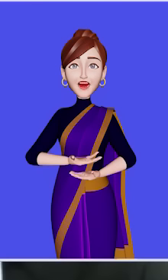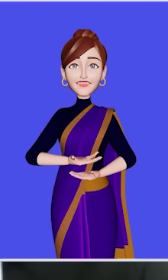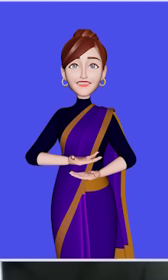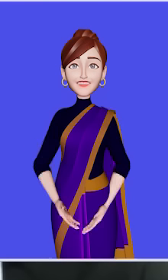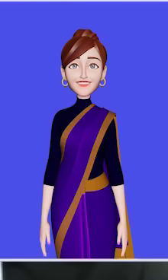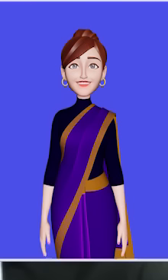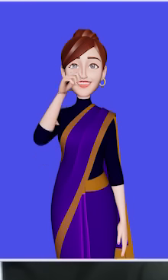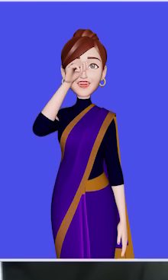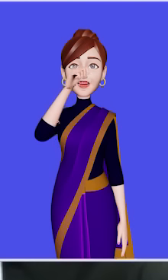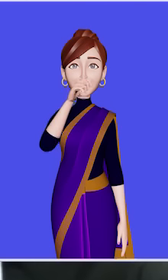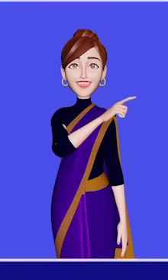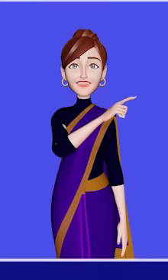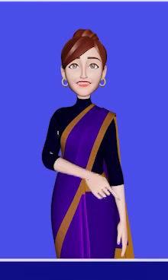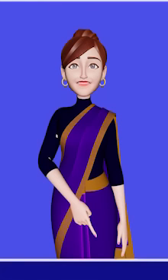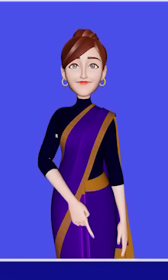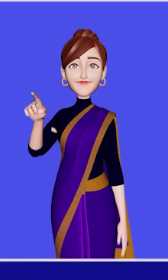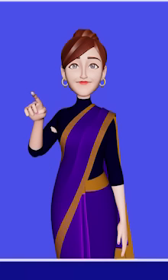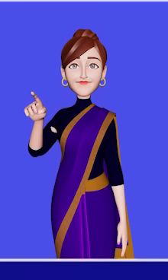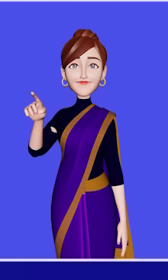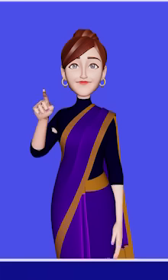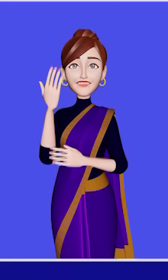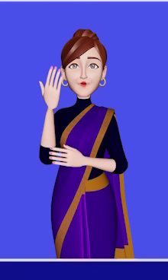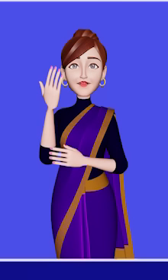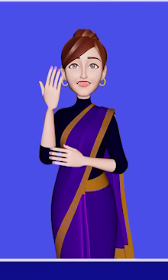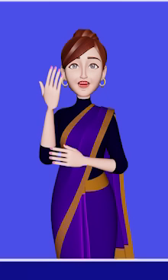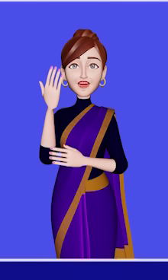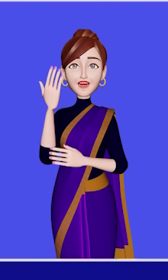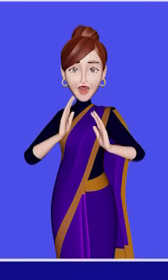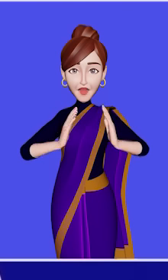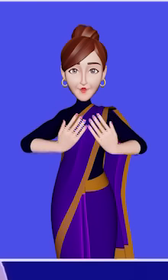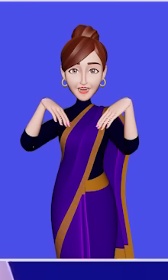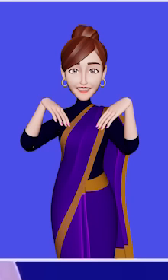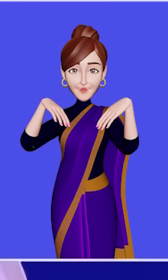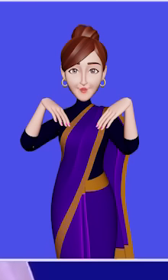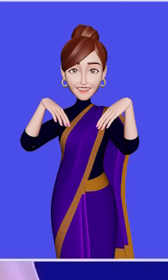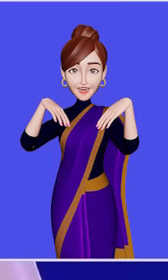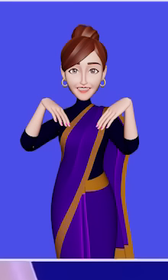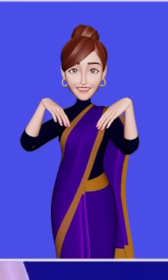करता हूं, आपका आभार व्यक्त करता हूं।